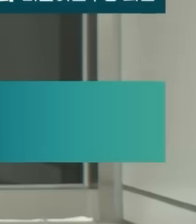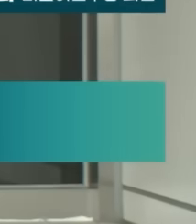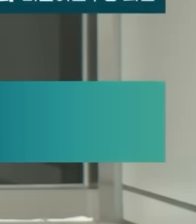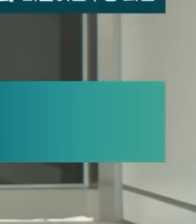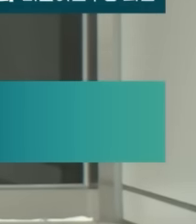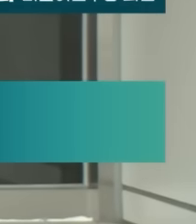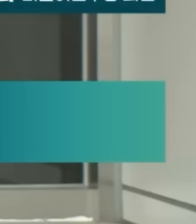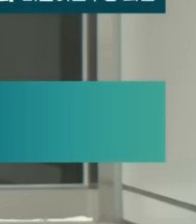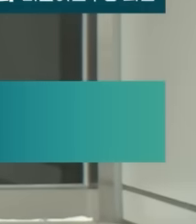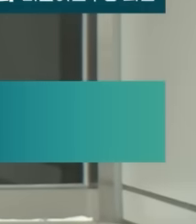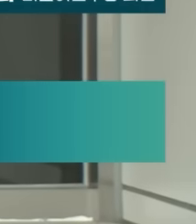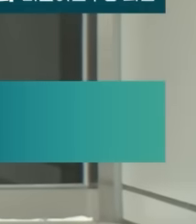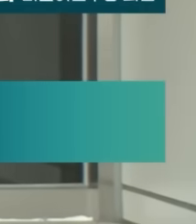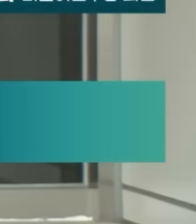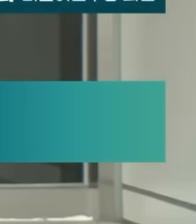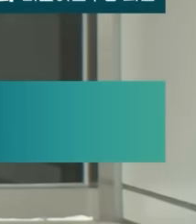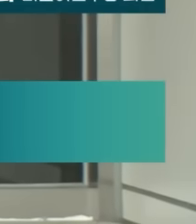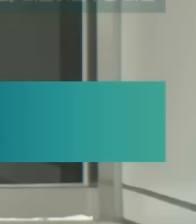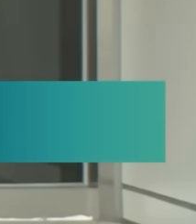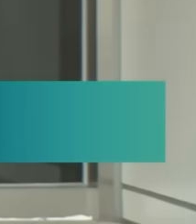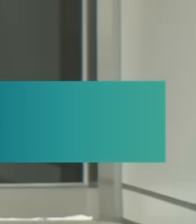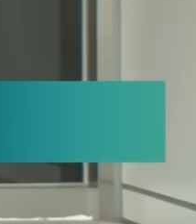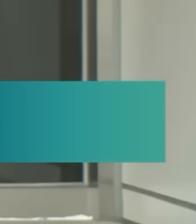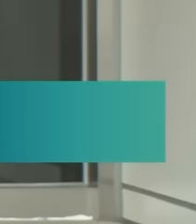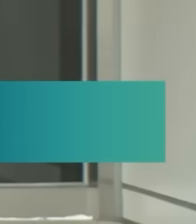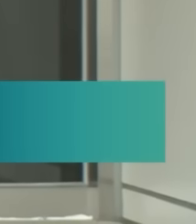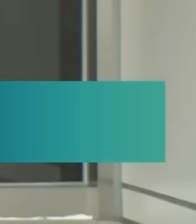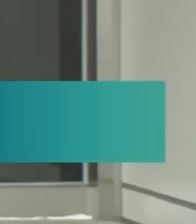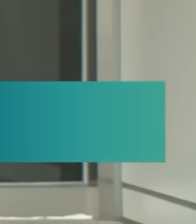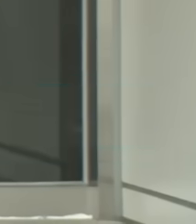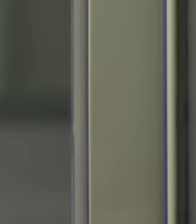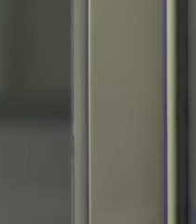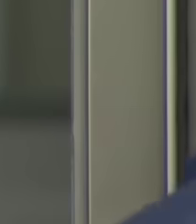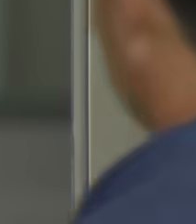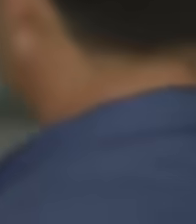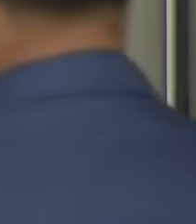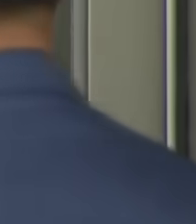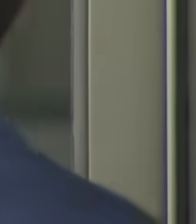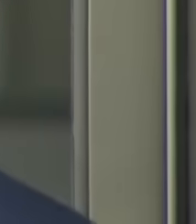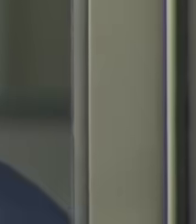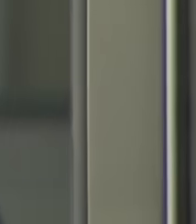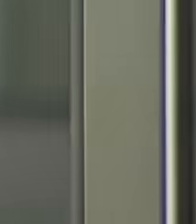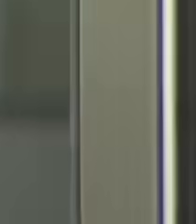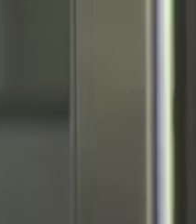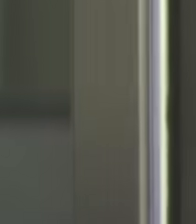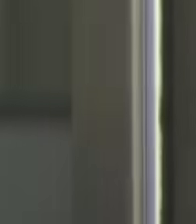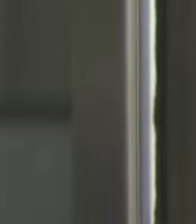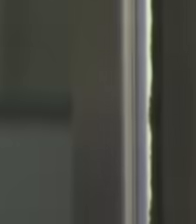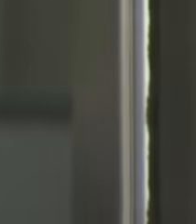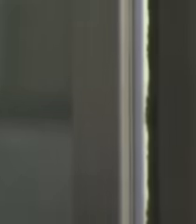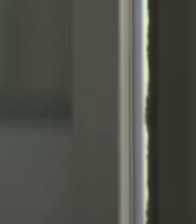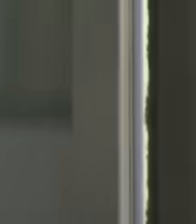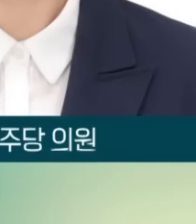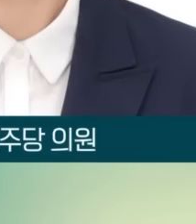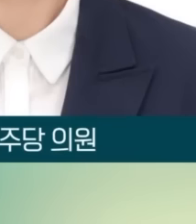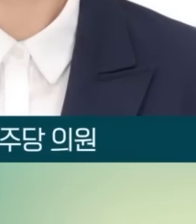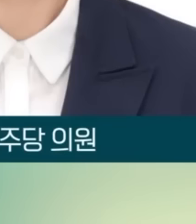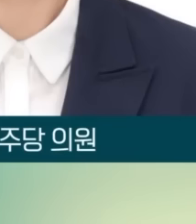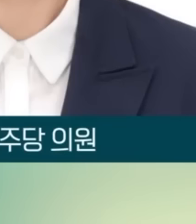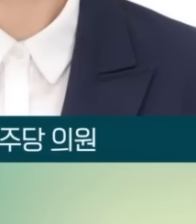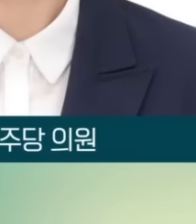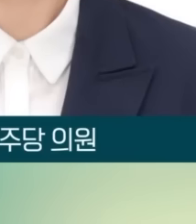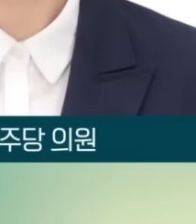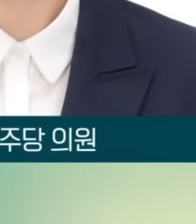방지를 하는 일종의 암행어사 같은 역할을 그 소임을 저버리고 청탁금지법이라는